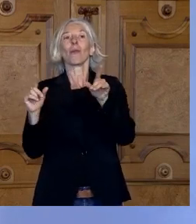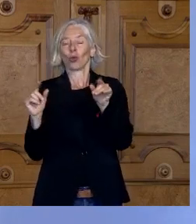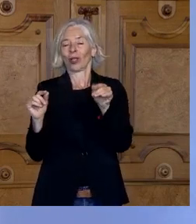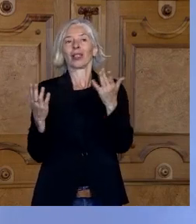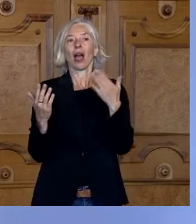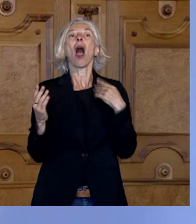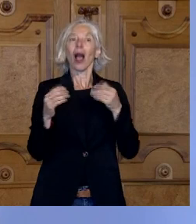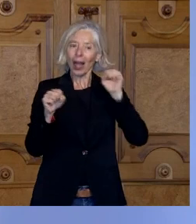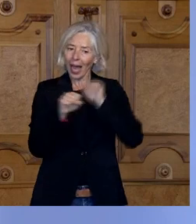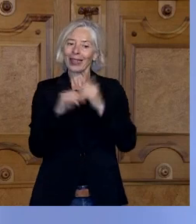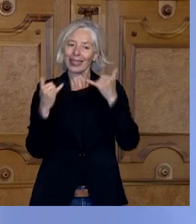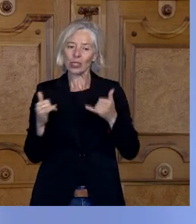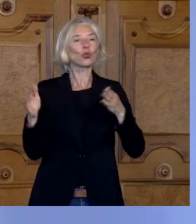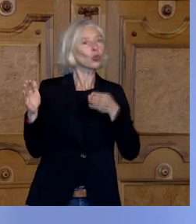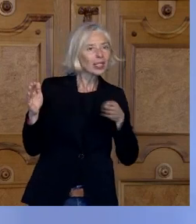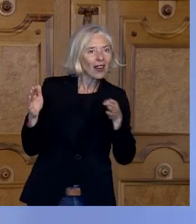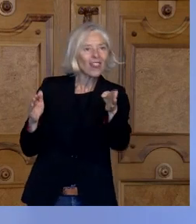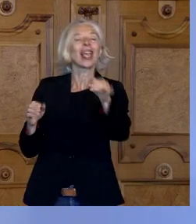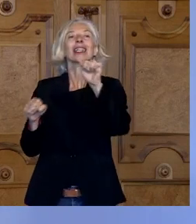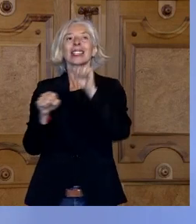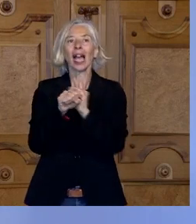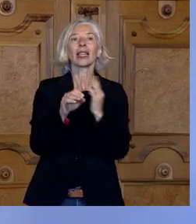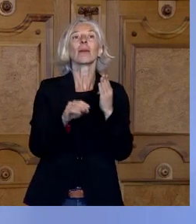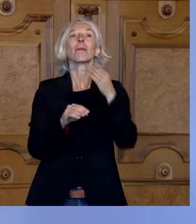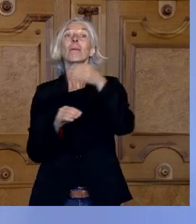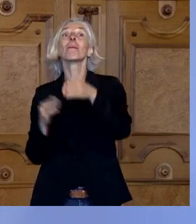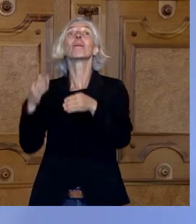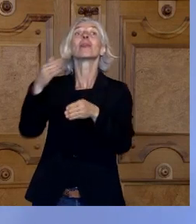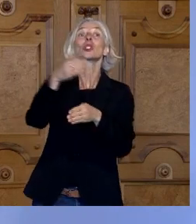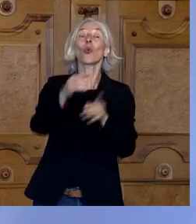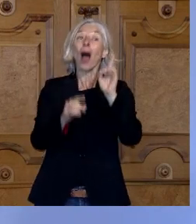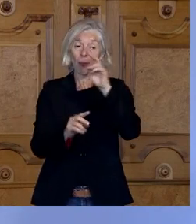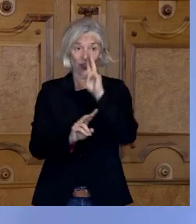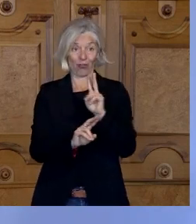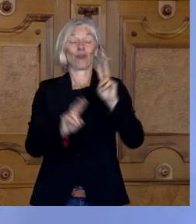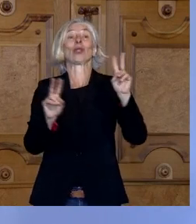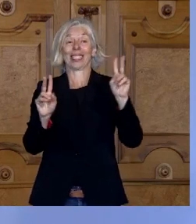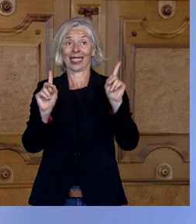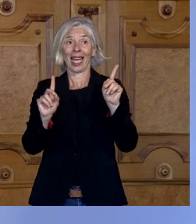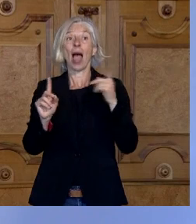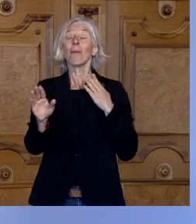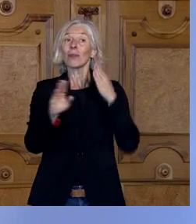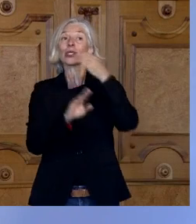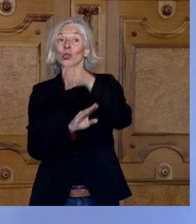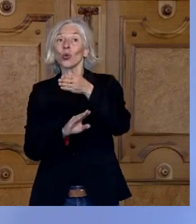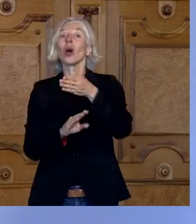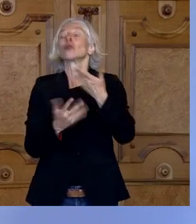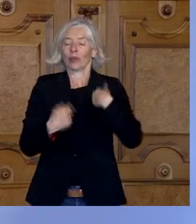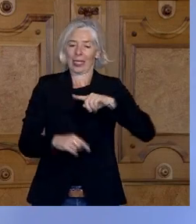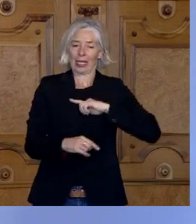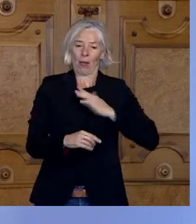oder Besuche sind durchaus möglich, allerdings begrenzt auf folgenden Personenkreis: Angehörige des eigenen